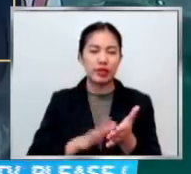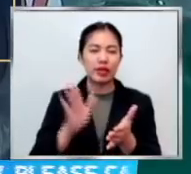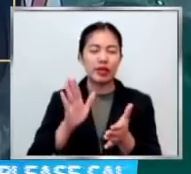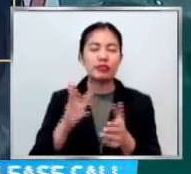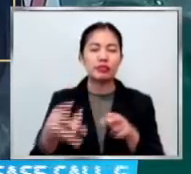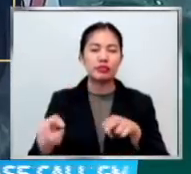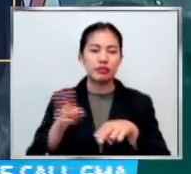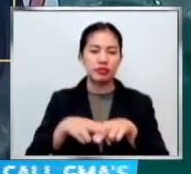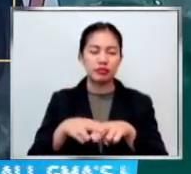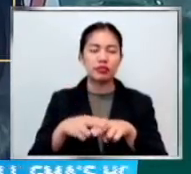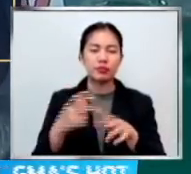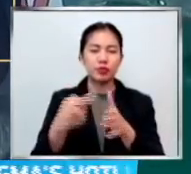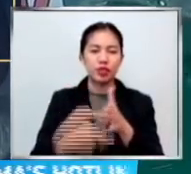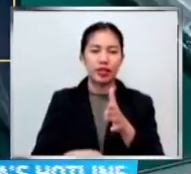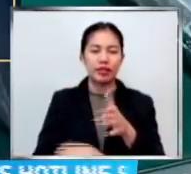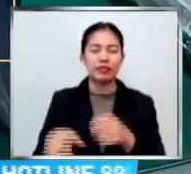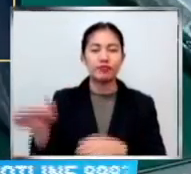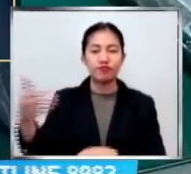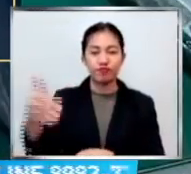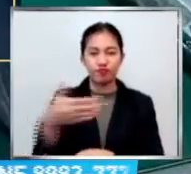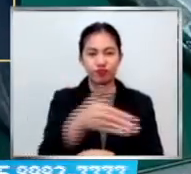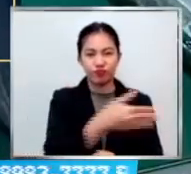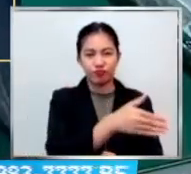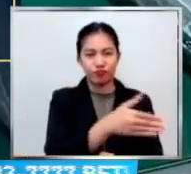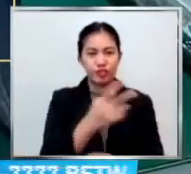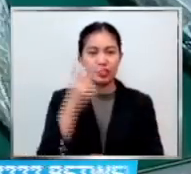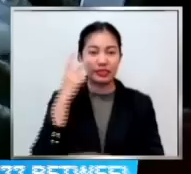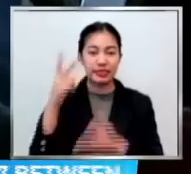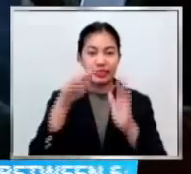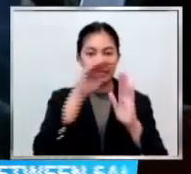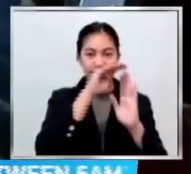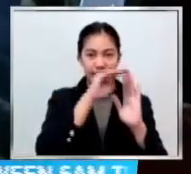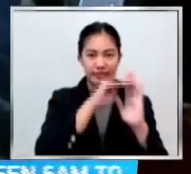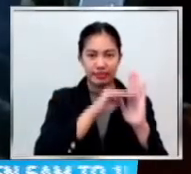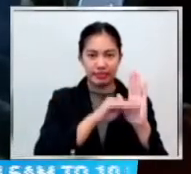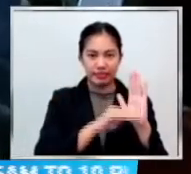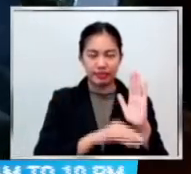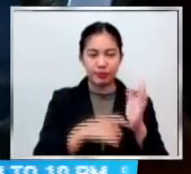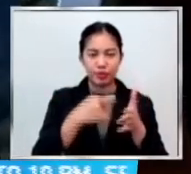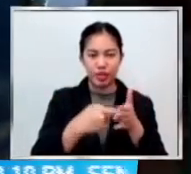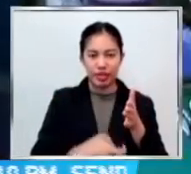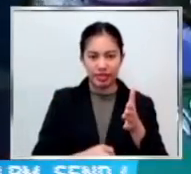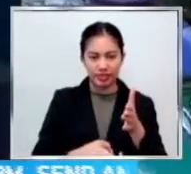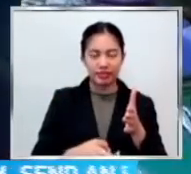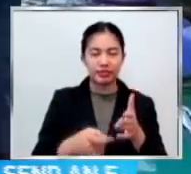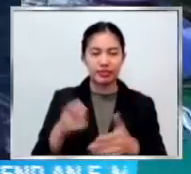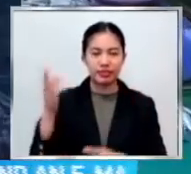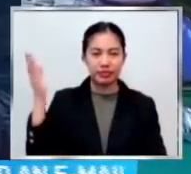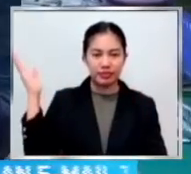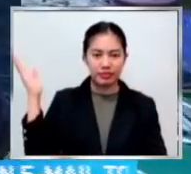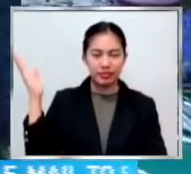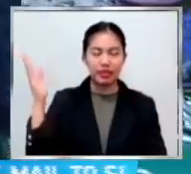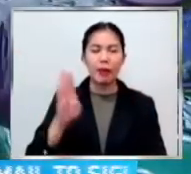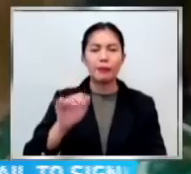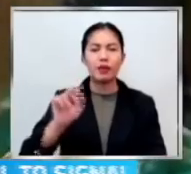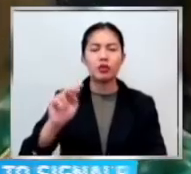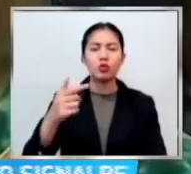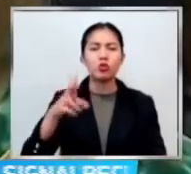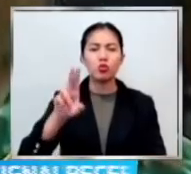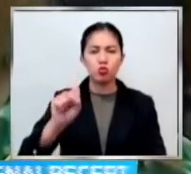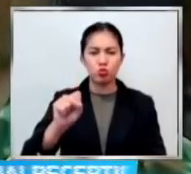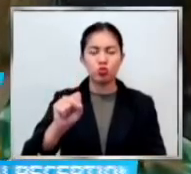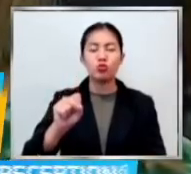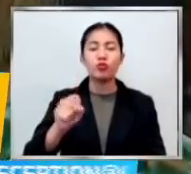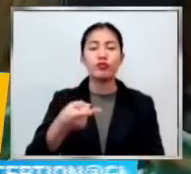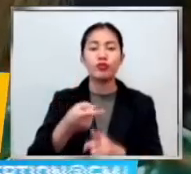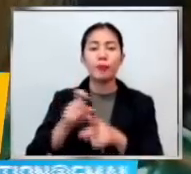ilang isdang alat kada kilo mula sa presyo nito noong isang linggo. Maging ang bangus sa tilapiyang galing daw Pangasinan ay nagtaas din. Sobrang